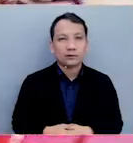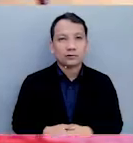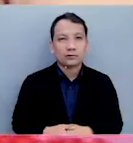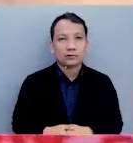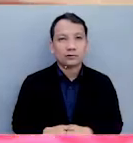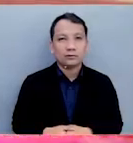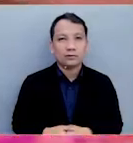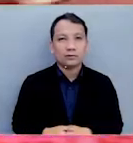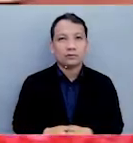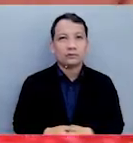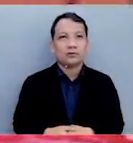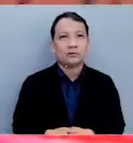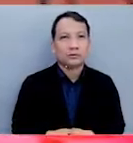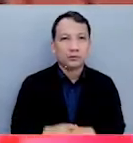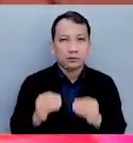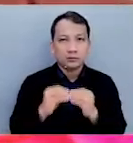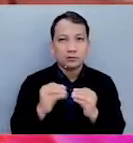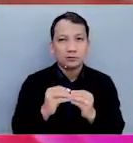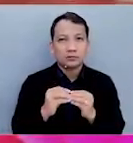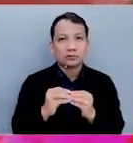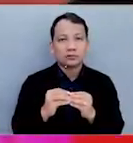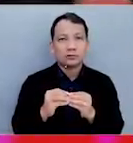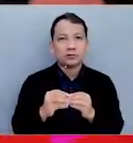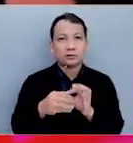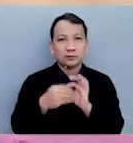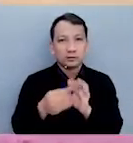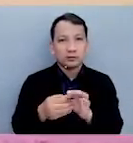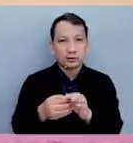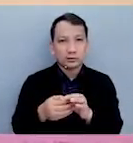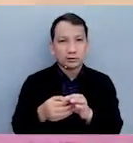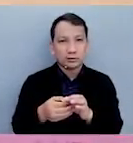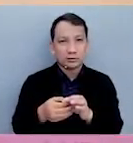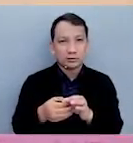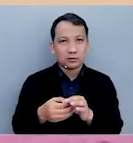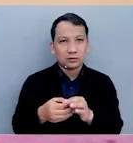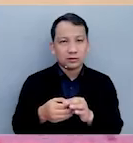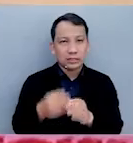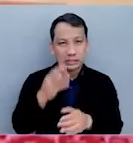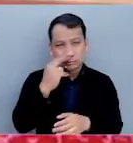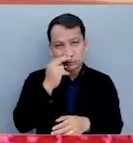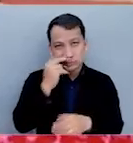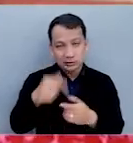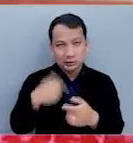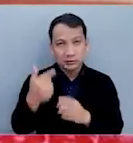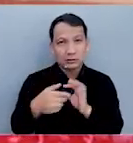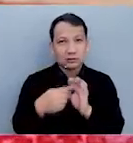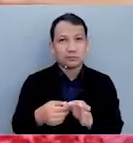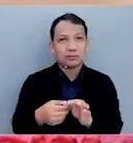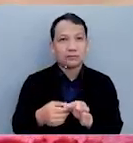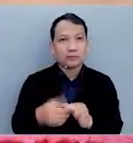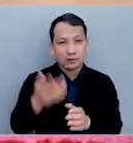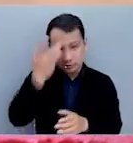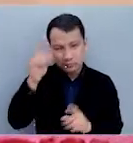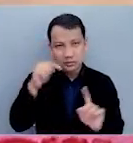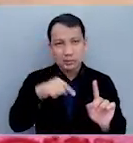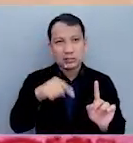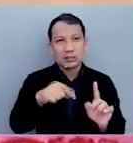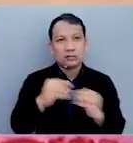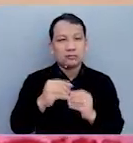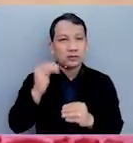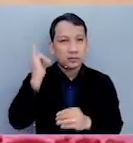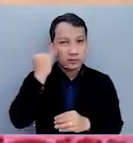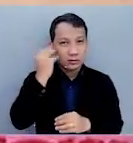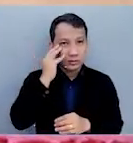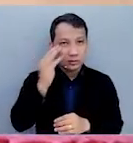With more comedy comes greater responsibility. Yan ang mantra ng mga comedy genius na sina Jose Manalo at